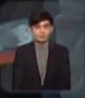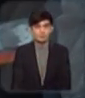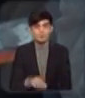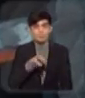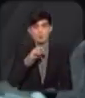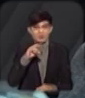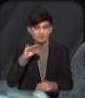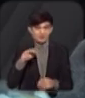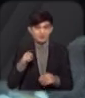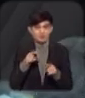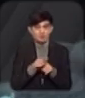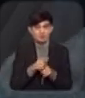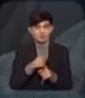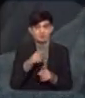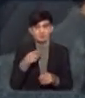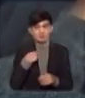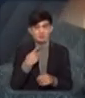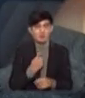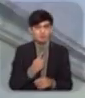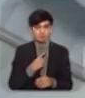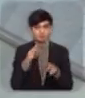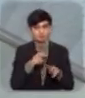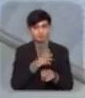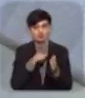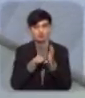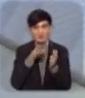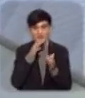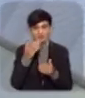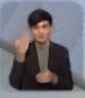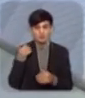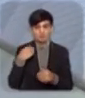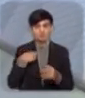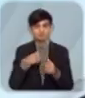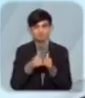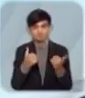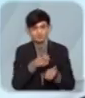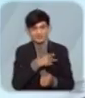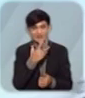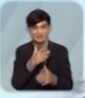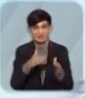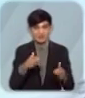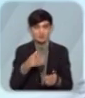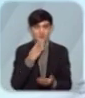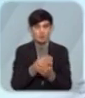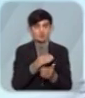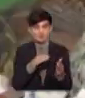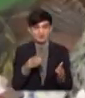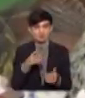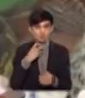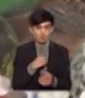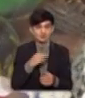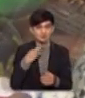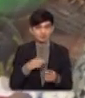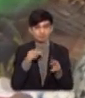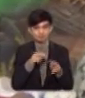Мәдина жалғыздықтың азабын бір кісідей-ақ тарттым дейді. 6 жыл бұрын ажырасып кеткен үш баланың анасы ұл мен қыздарын өсірудің қамын ойлап талай